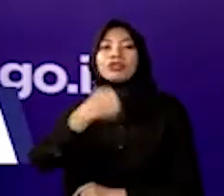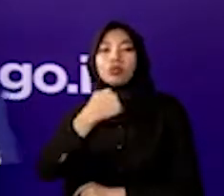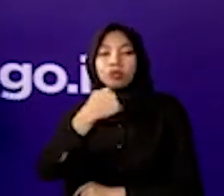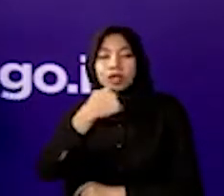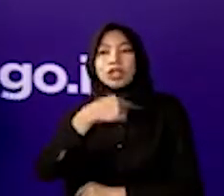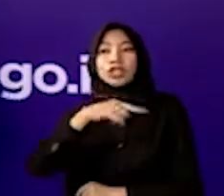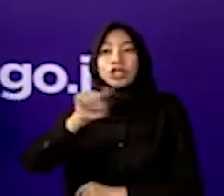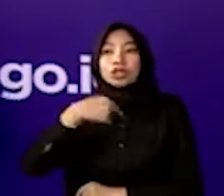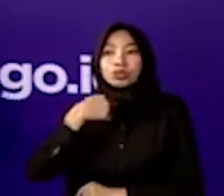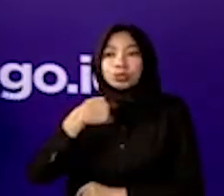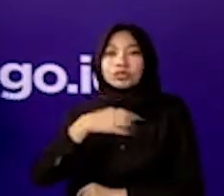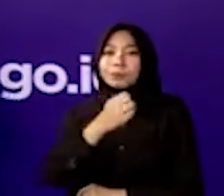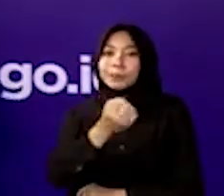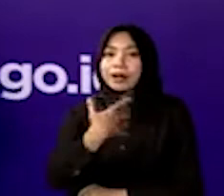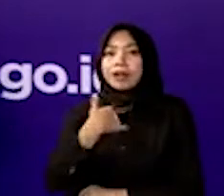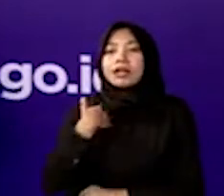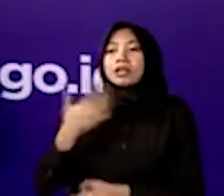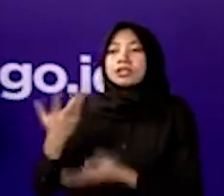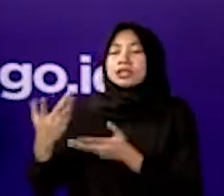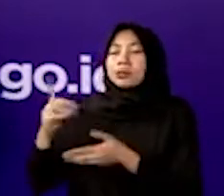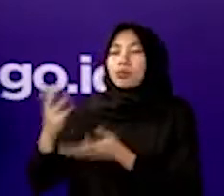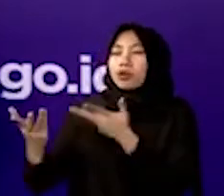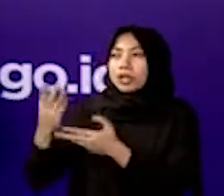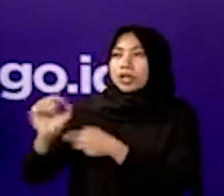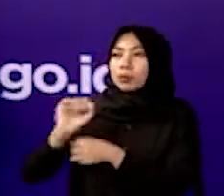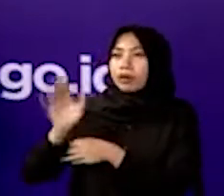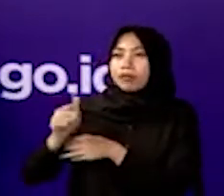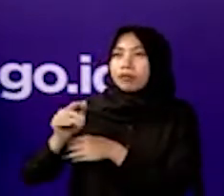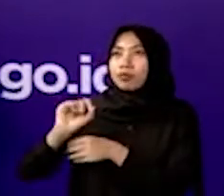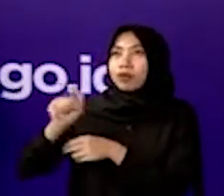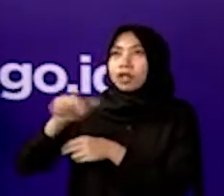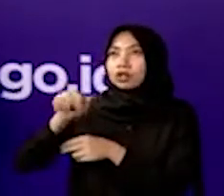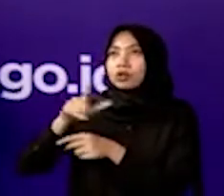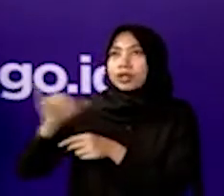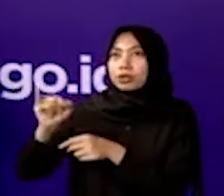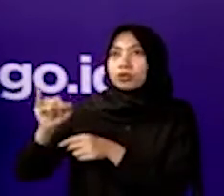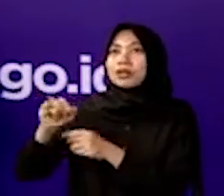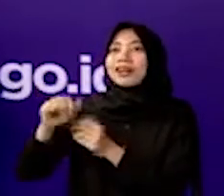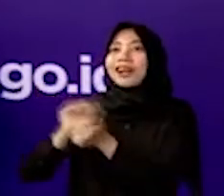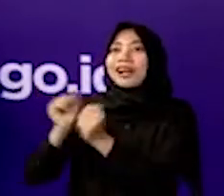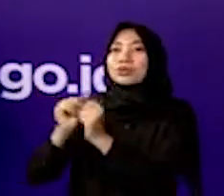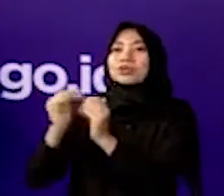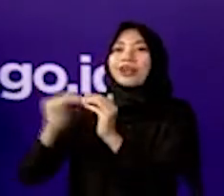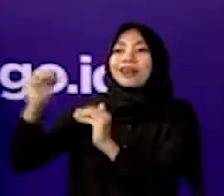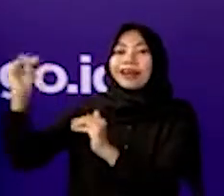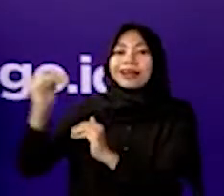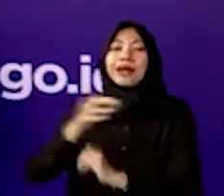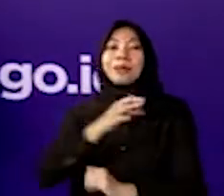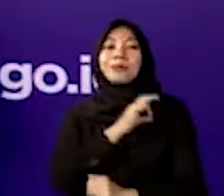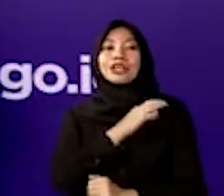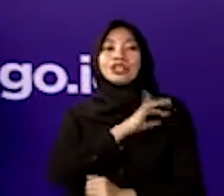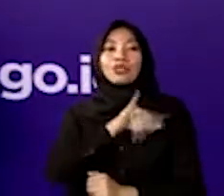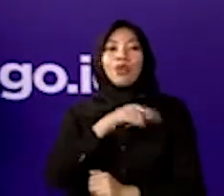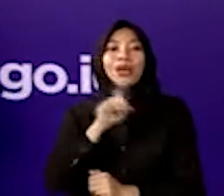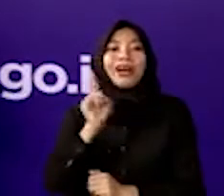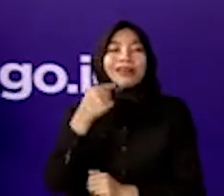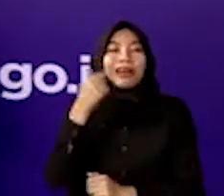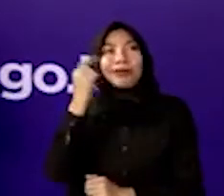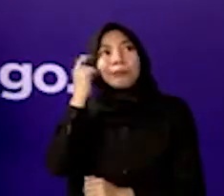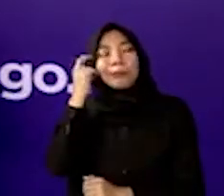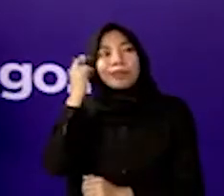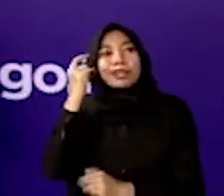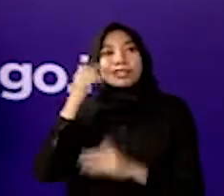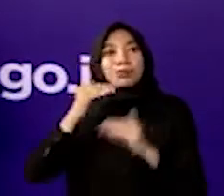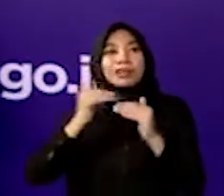bahwa terjadi potensi pelonjakan kasus dan bapak presiden sudah mempertimbangkan bahwa ke depan